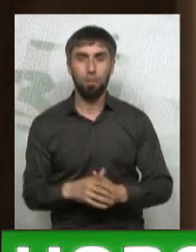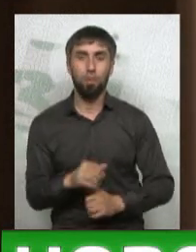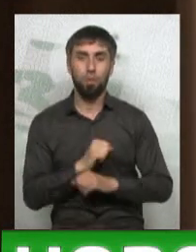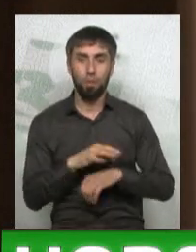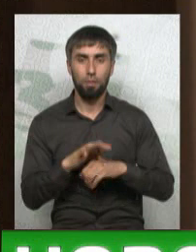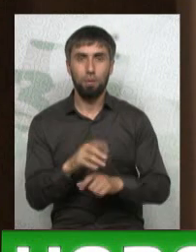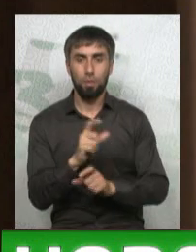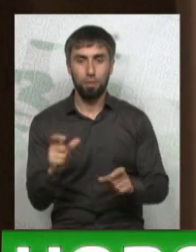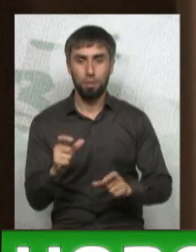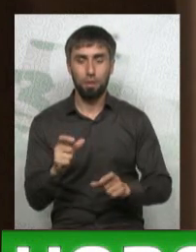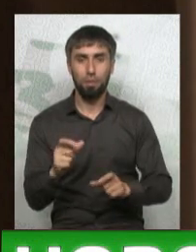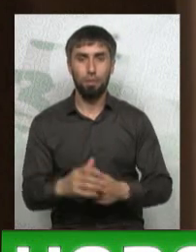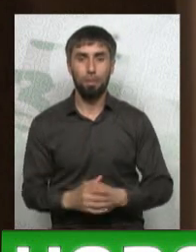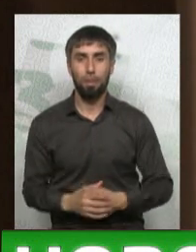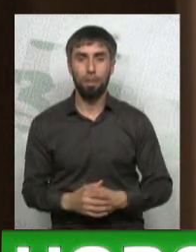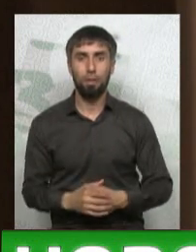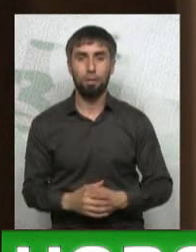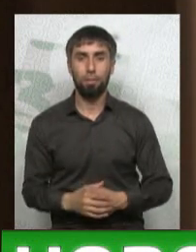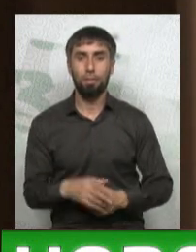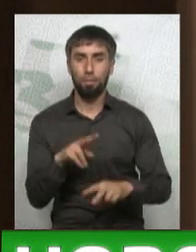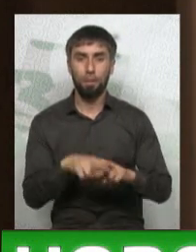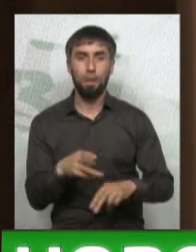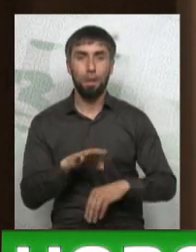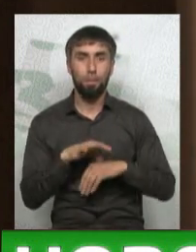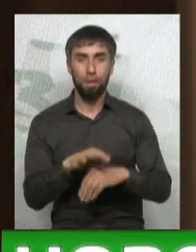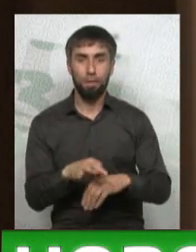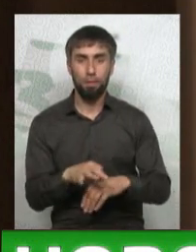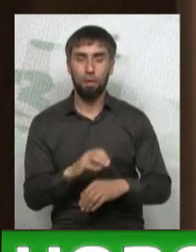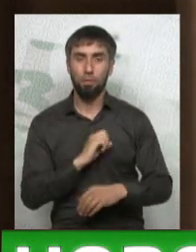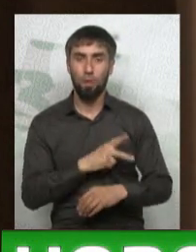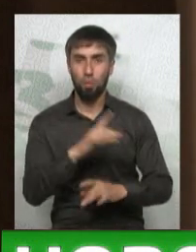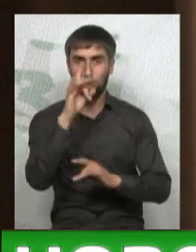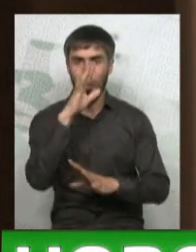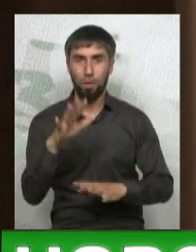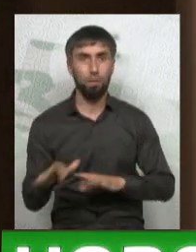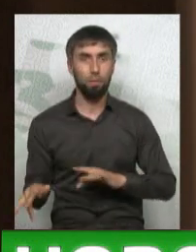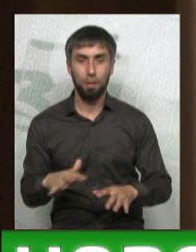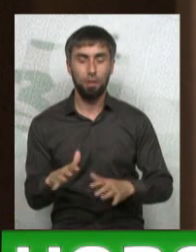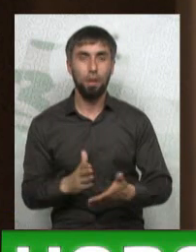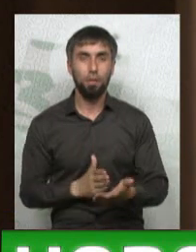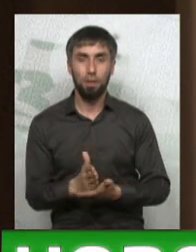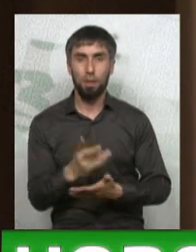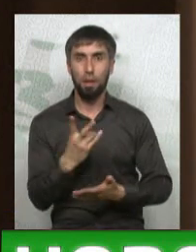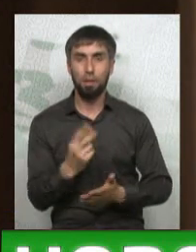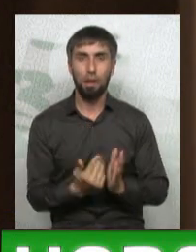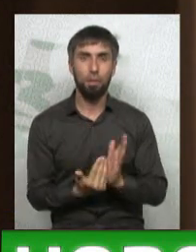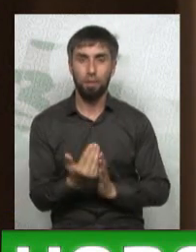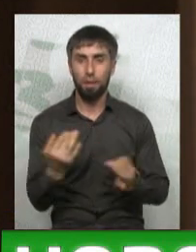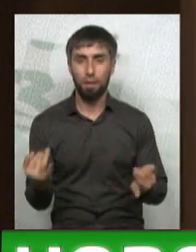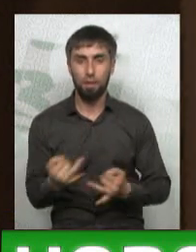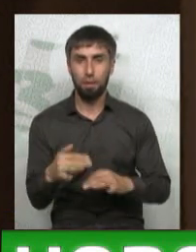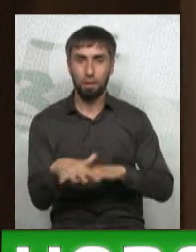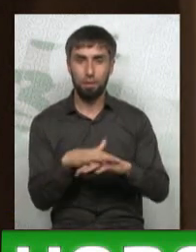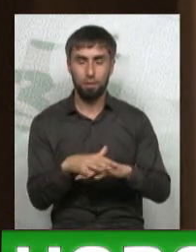сокровища человеческой мысли, но и местом для проведения социально-культурных мероприятий, направленных на повышение интереса